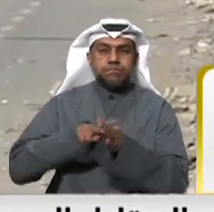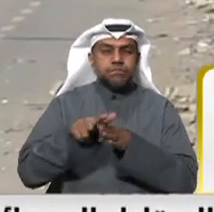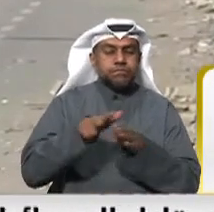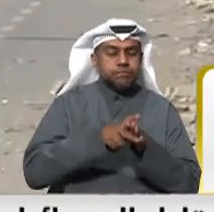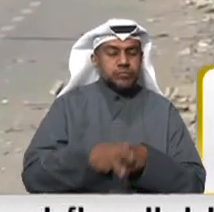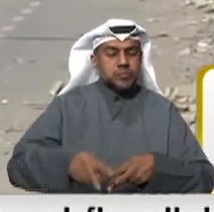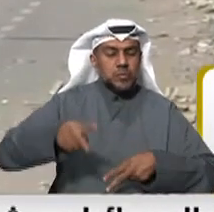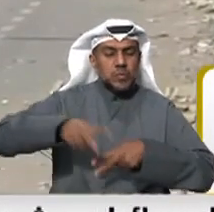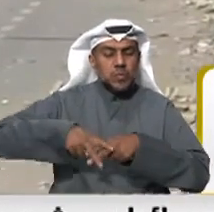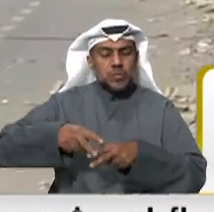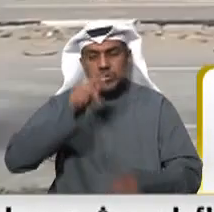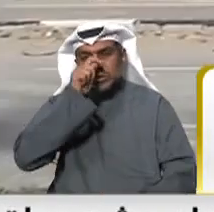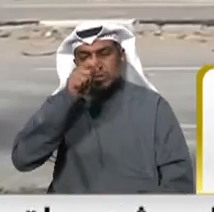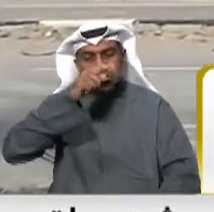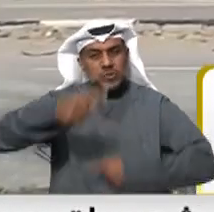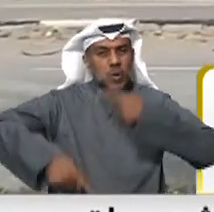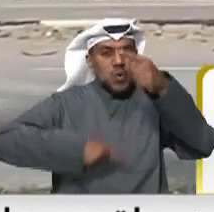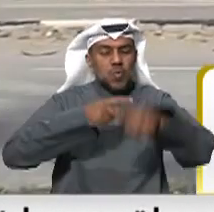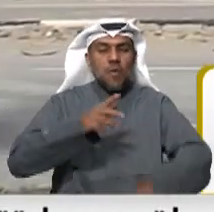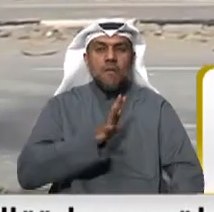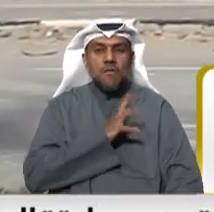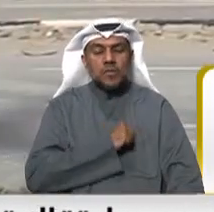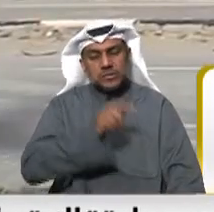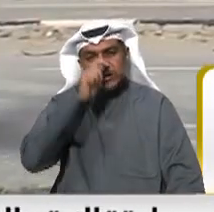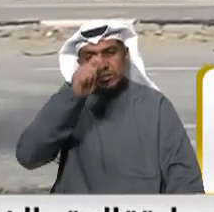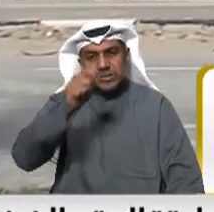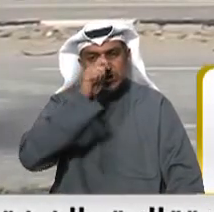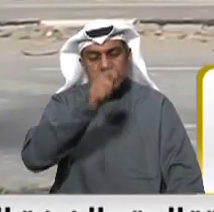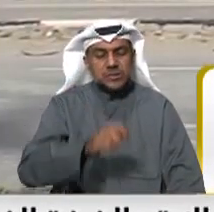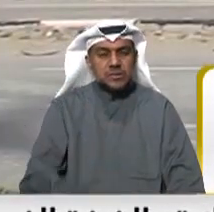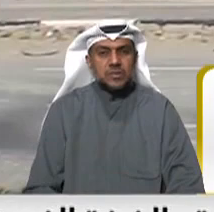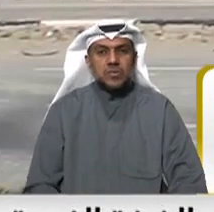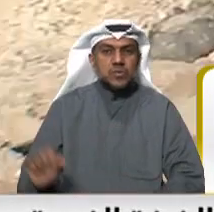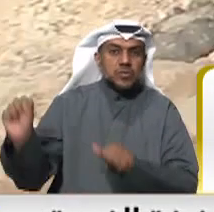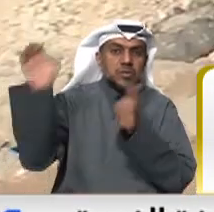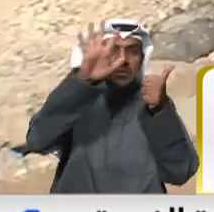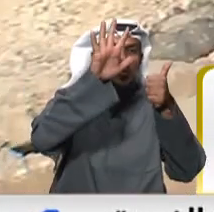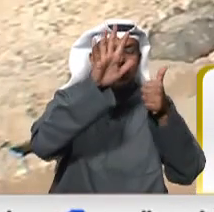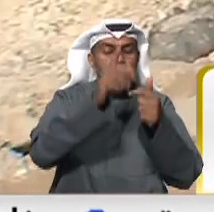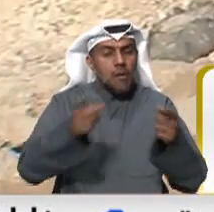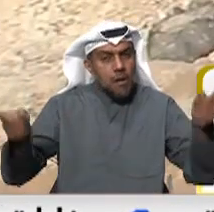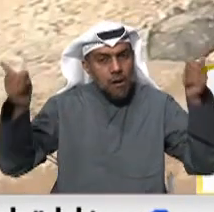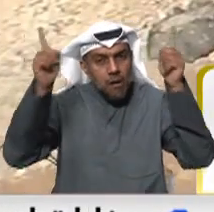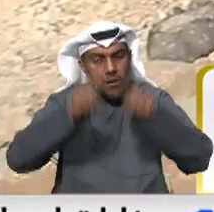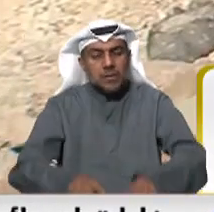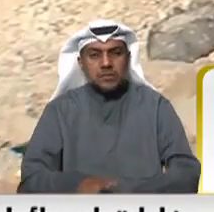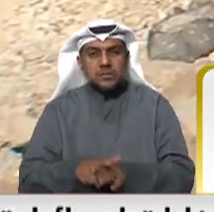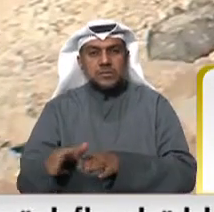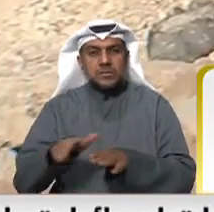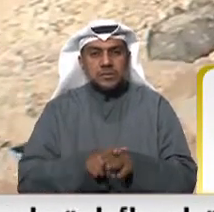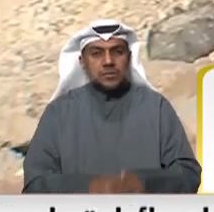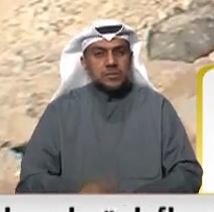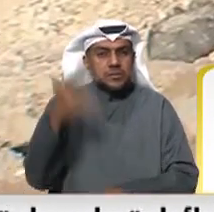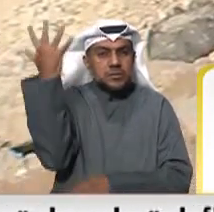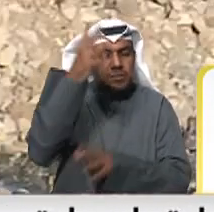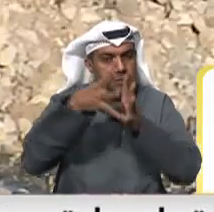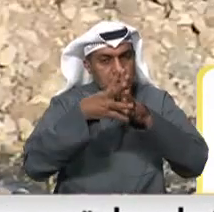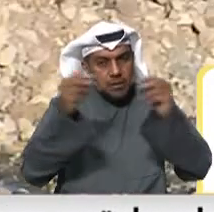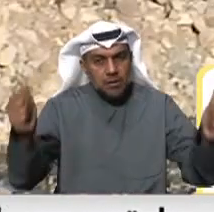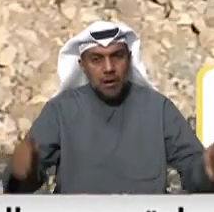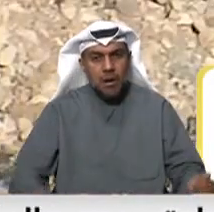الإسرائيلية المتواصلة على الفلسطينيين منذ 6 أشهر دمرت الشجرة والحجر